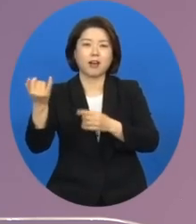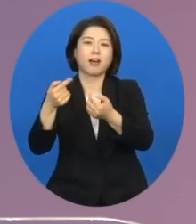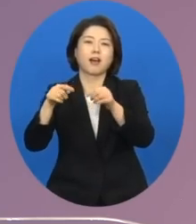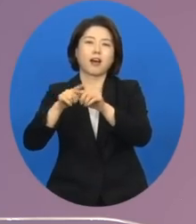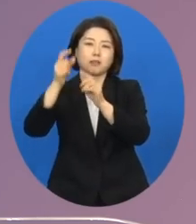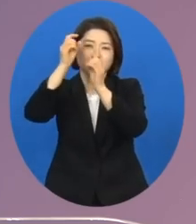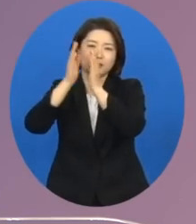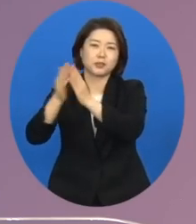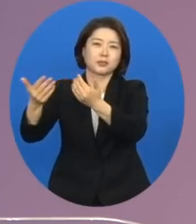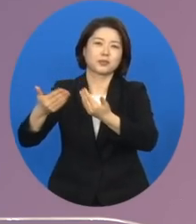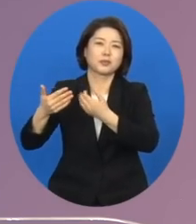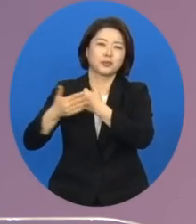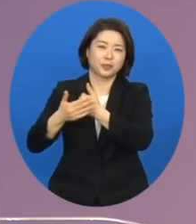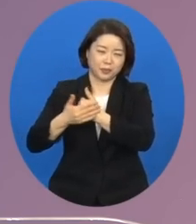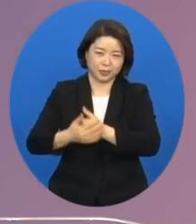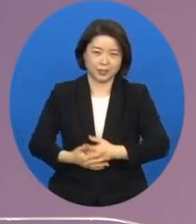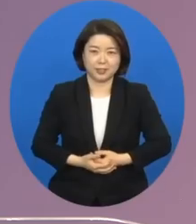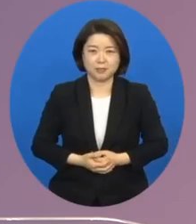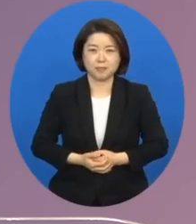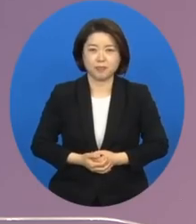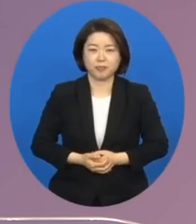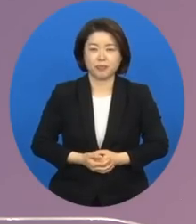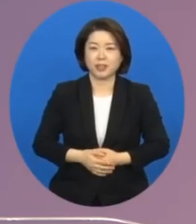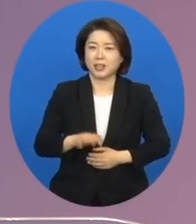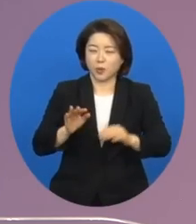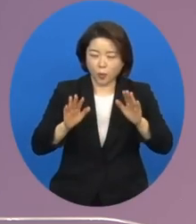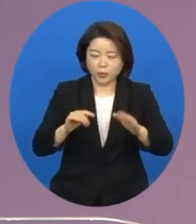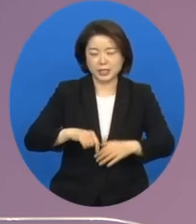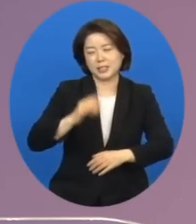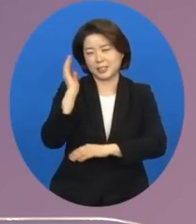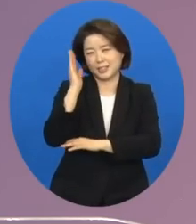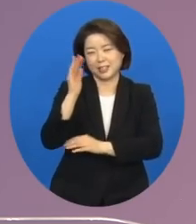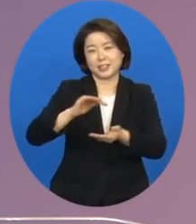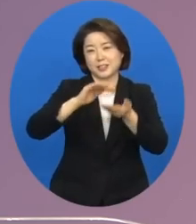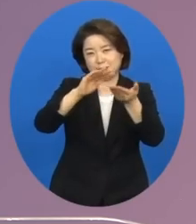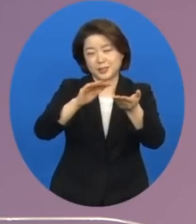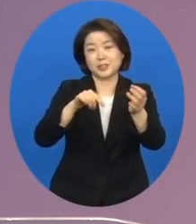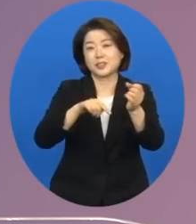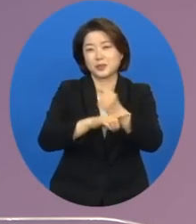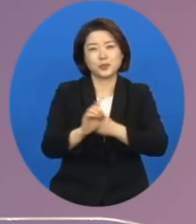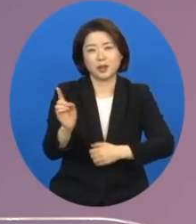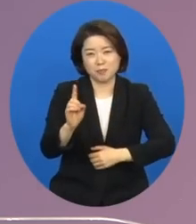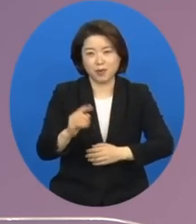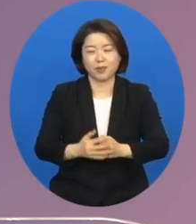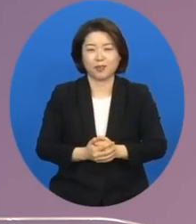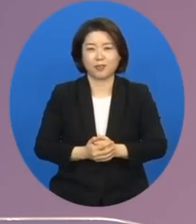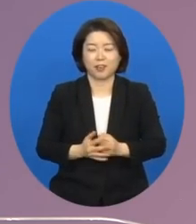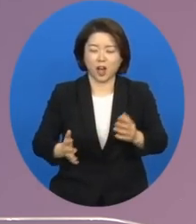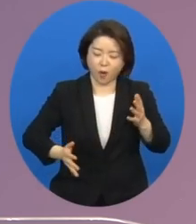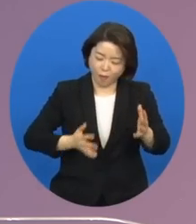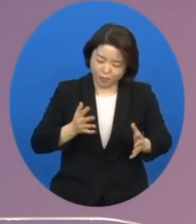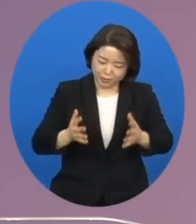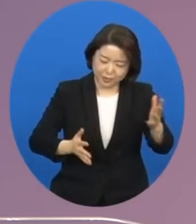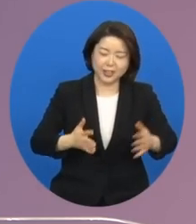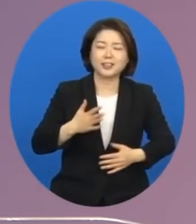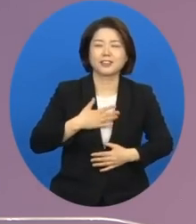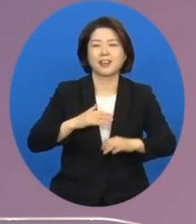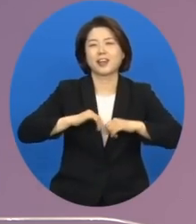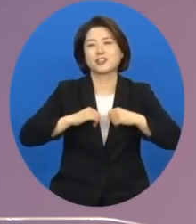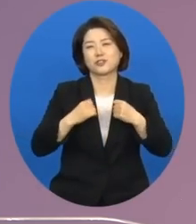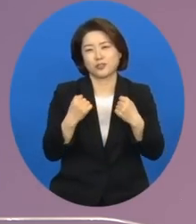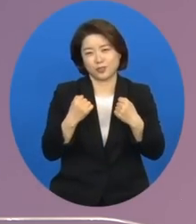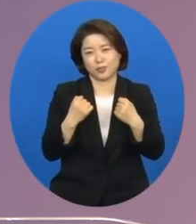줬습니다 근데 제가 오늘이 이야기를 왜 나누냐 하면요 엉터리 같은 순종 같아요